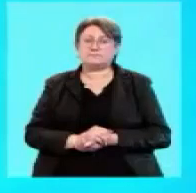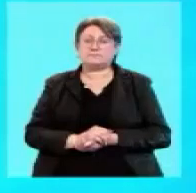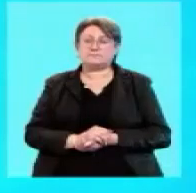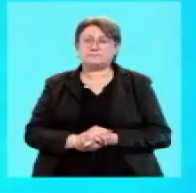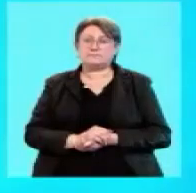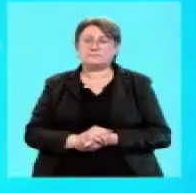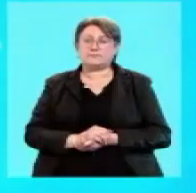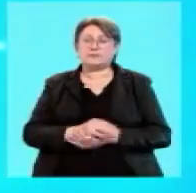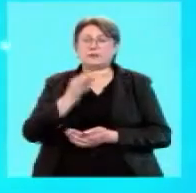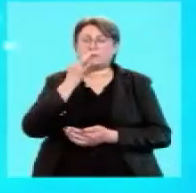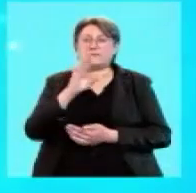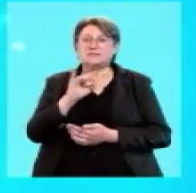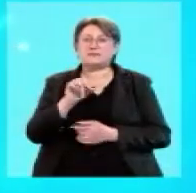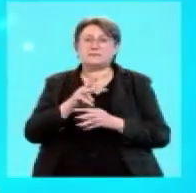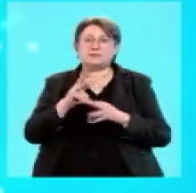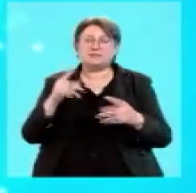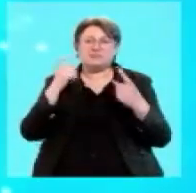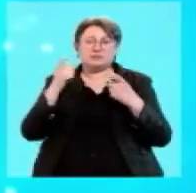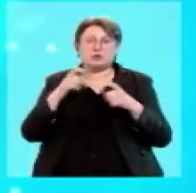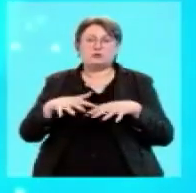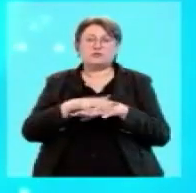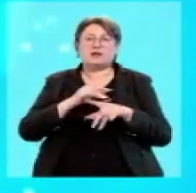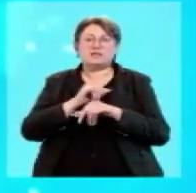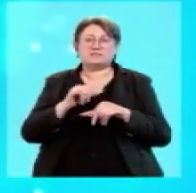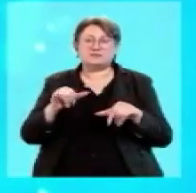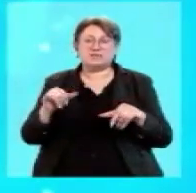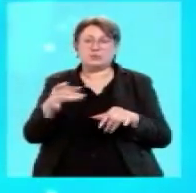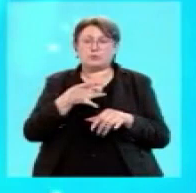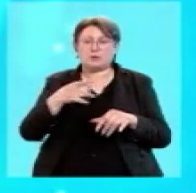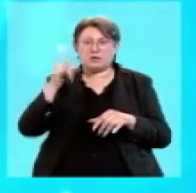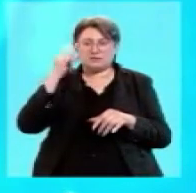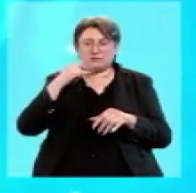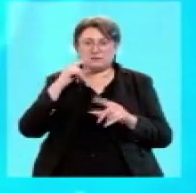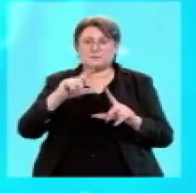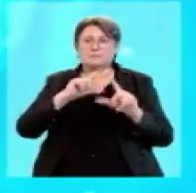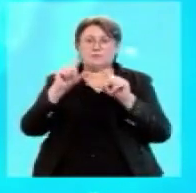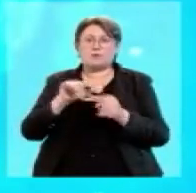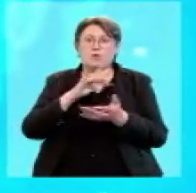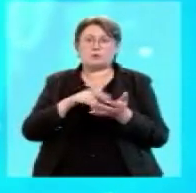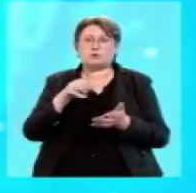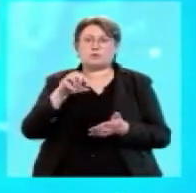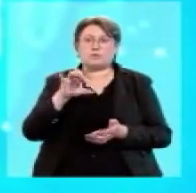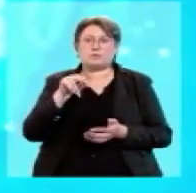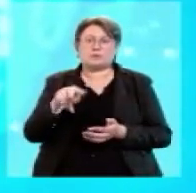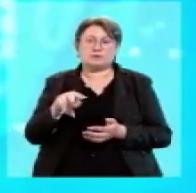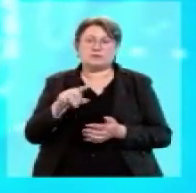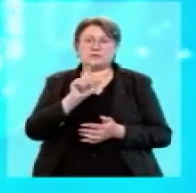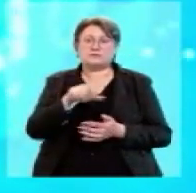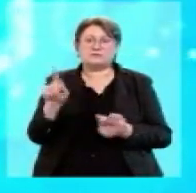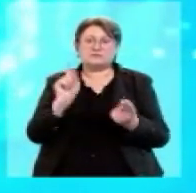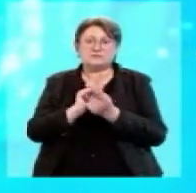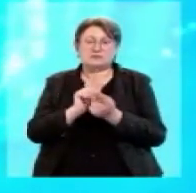Бұдан соң Қазақстан Республикасының ақпарат және қоғамдық даму вице-министрі Тобыл қаласына барды. Тұрғындармен кездесті. Данияр Қадыров қатысушылардың